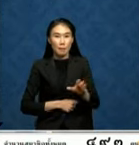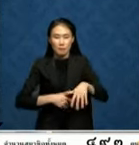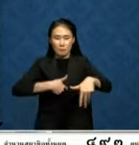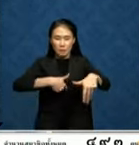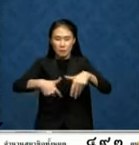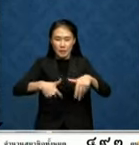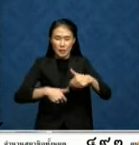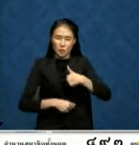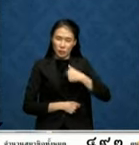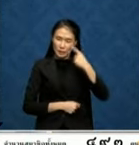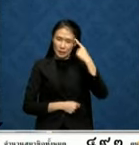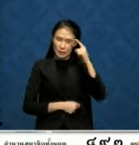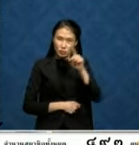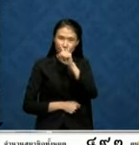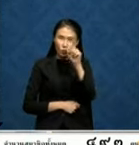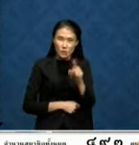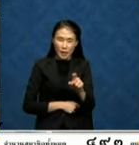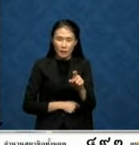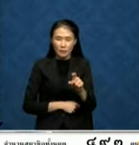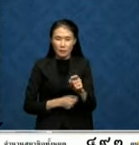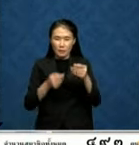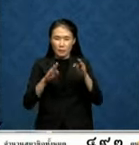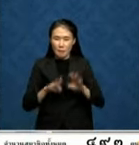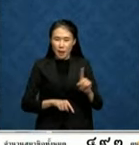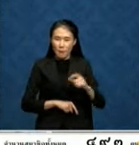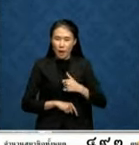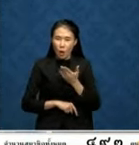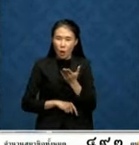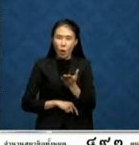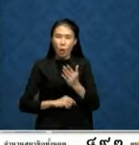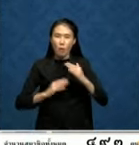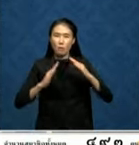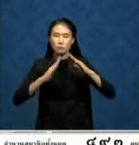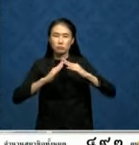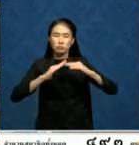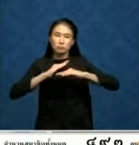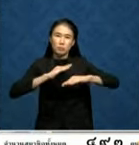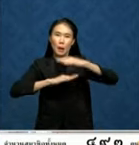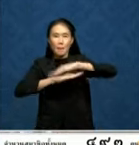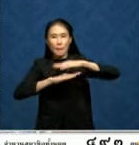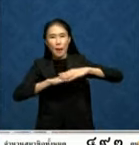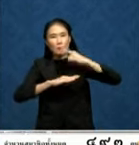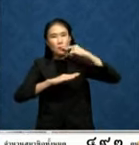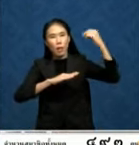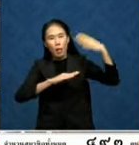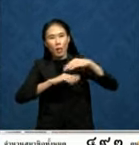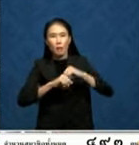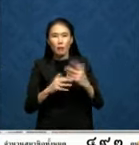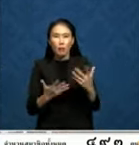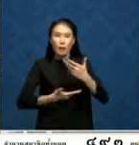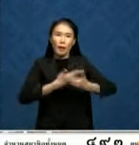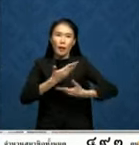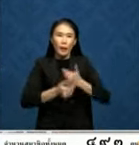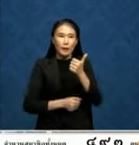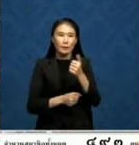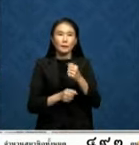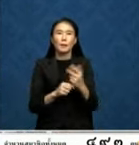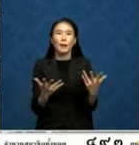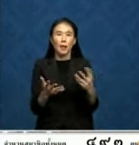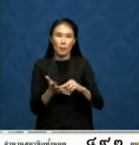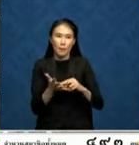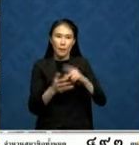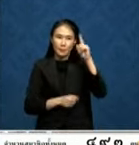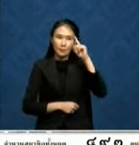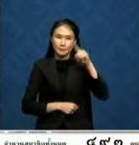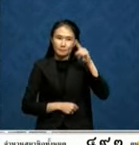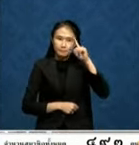ไงจะติดตั้งอย่างไรให้คุ้มค่าจะติดตั้งยังไงให้สามารถขายไฟคืนให้กับการ